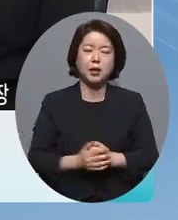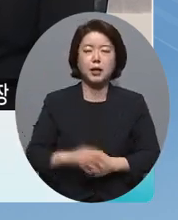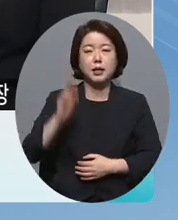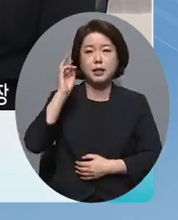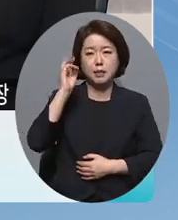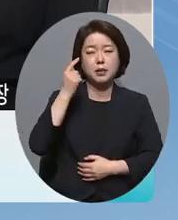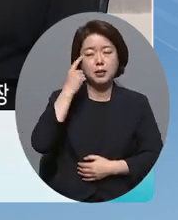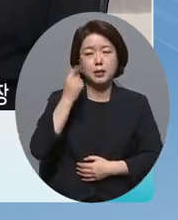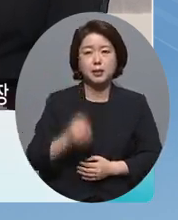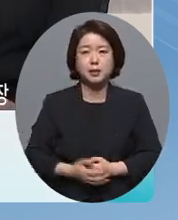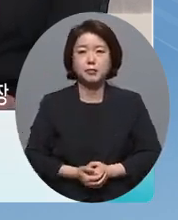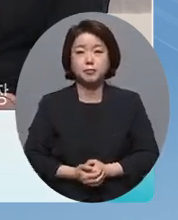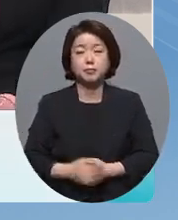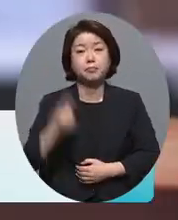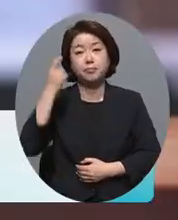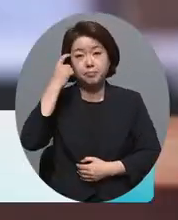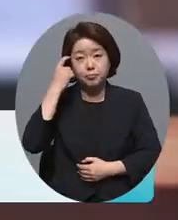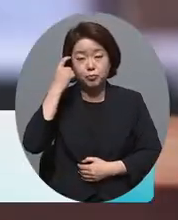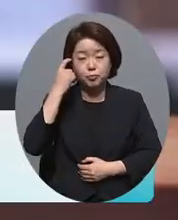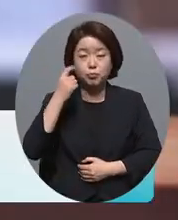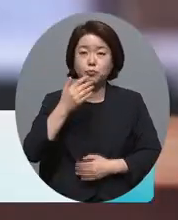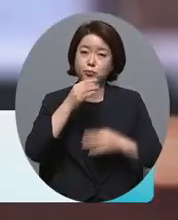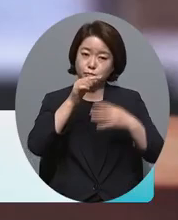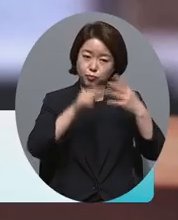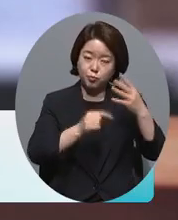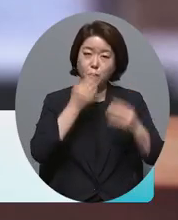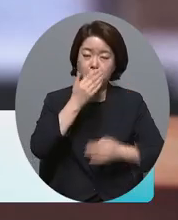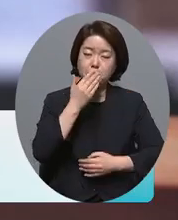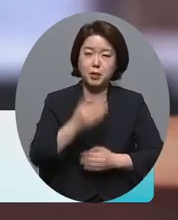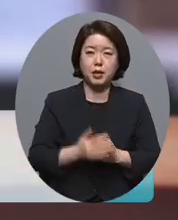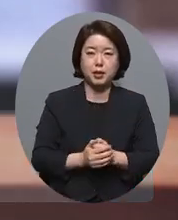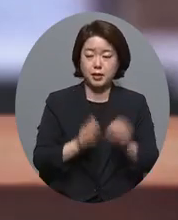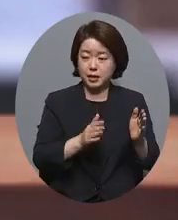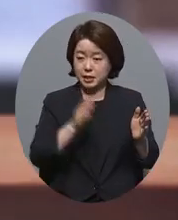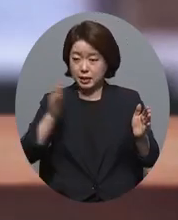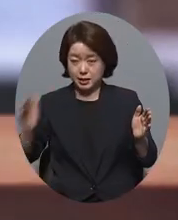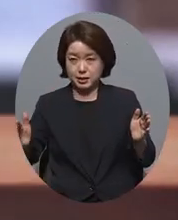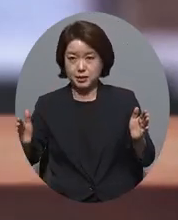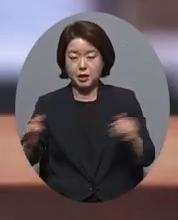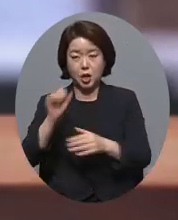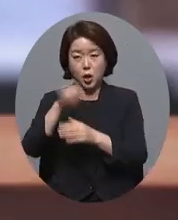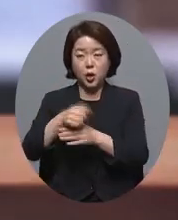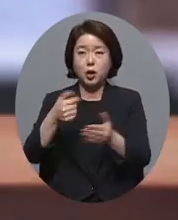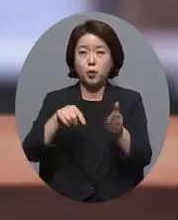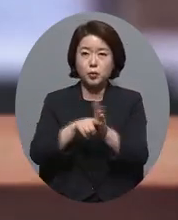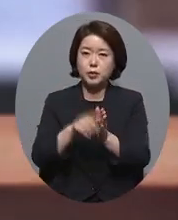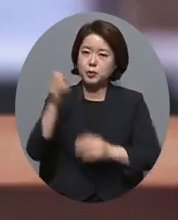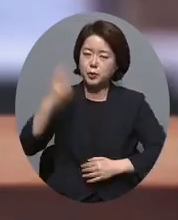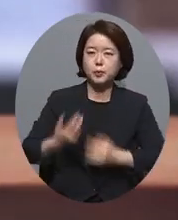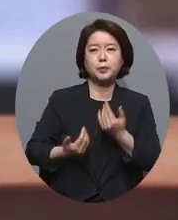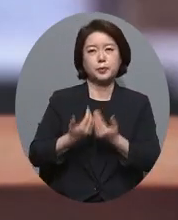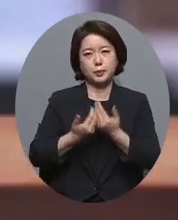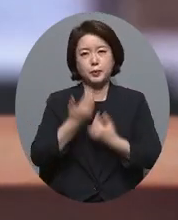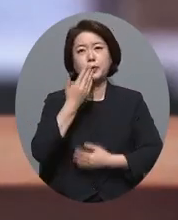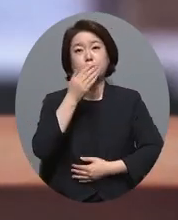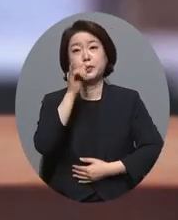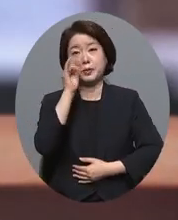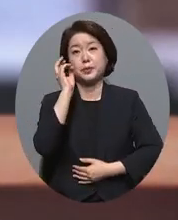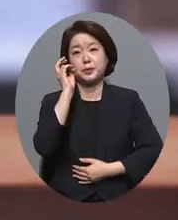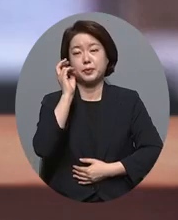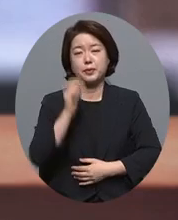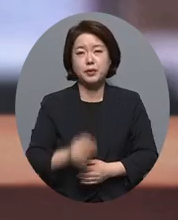조금 추측을 해봅니다 충분히 예상 가능하 시나리오인데 연장 허가를 두고도 아마 또 한번 갈등이 일어날 수도 있습니다